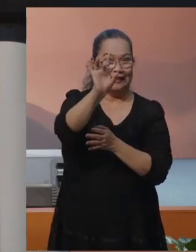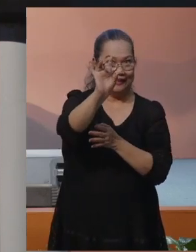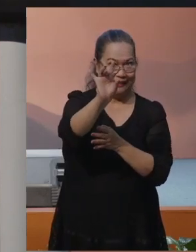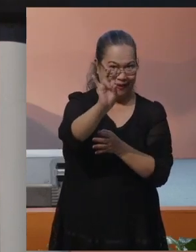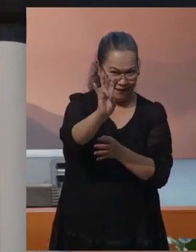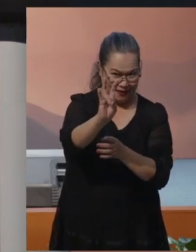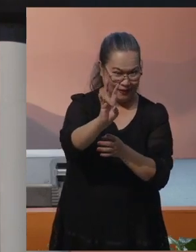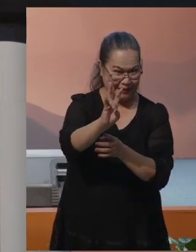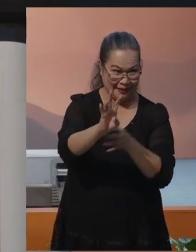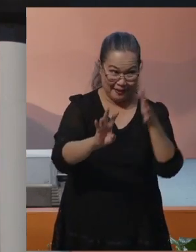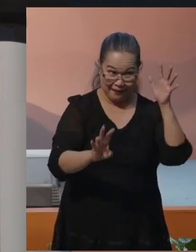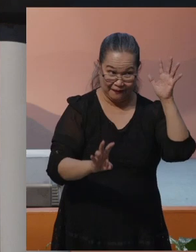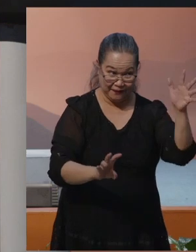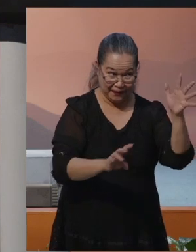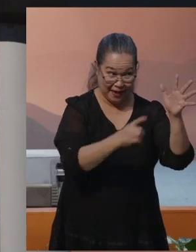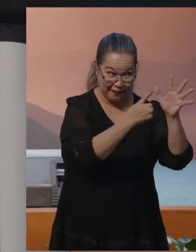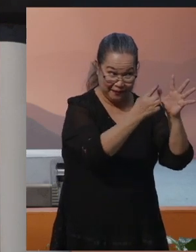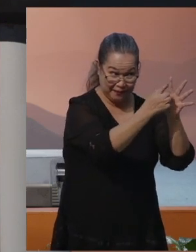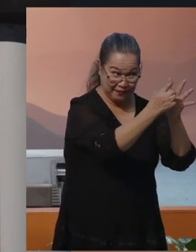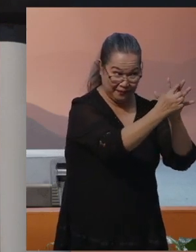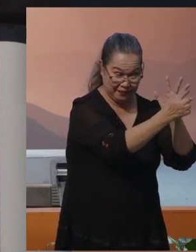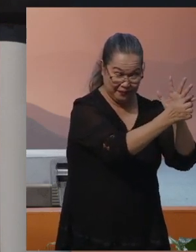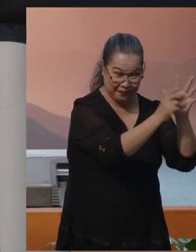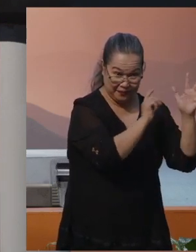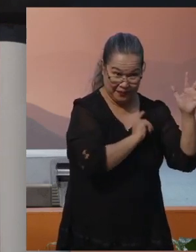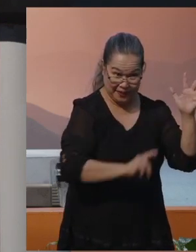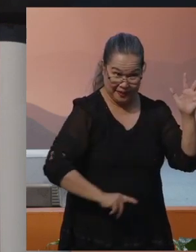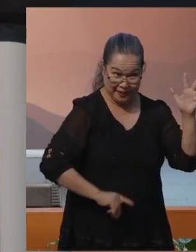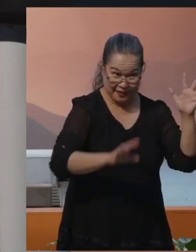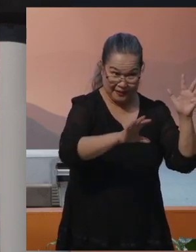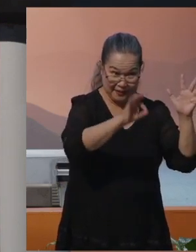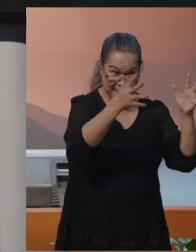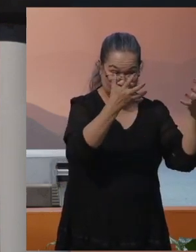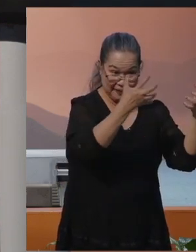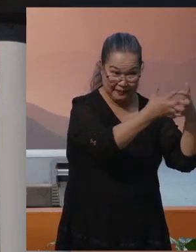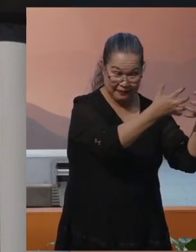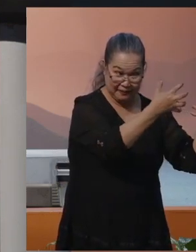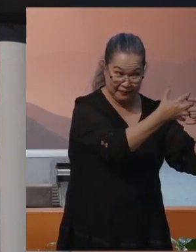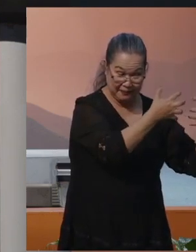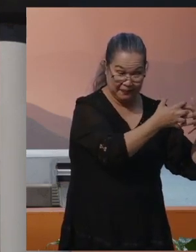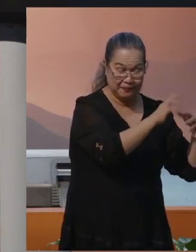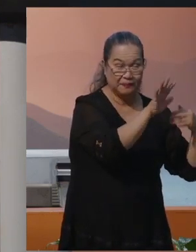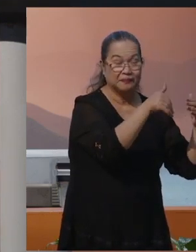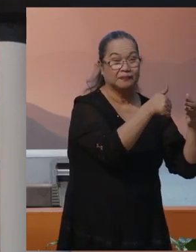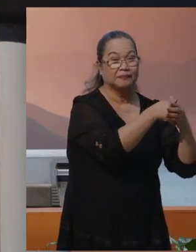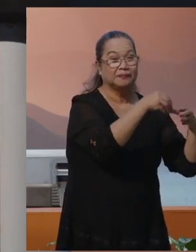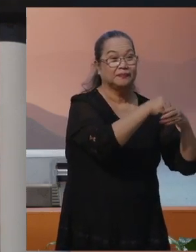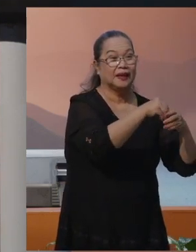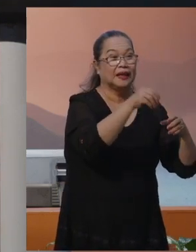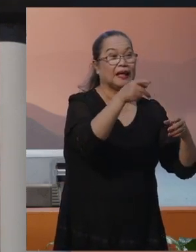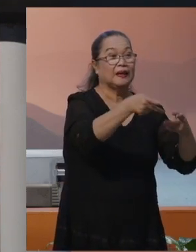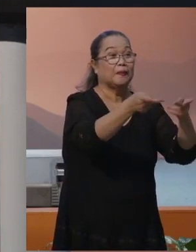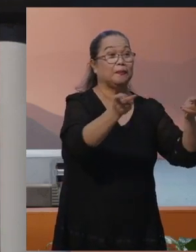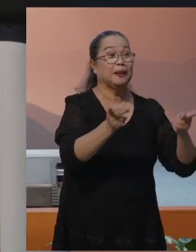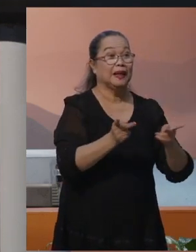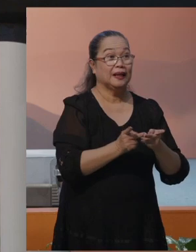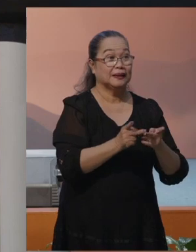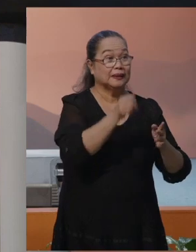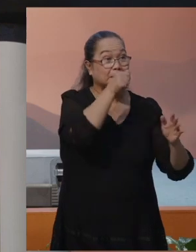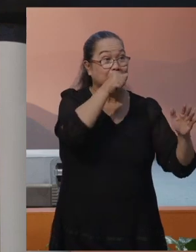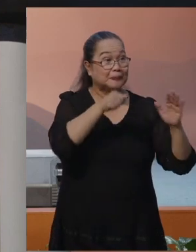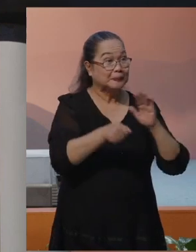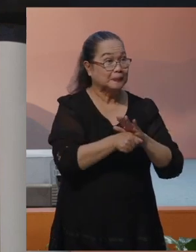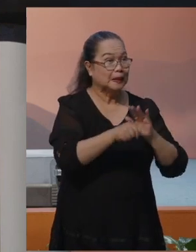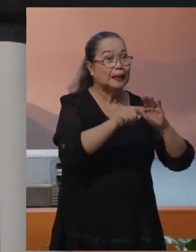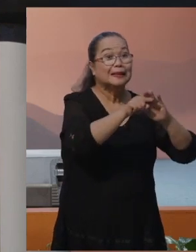17. The 5 kings have been found hidden in the cave at Makeda. Nagtago sila sa